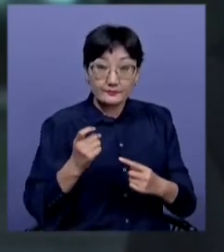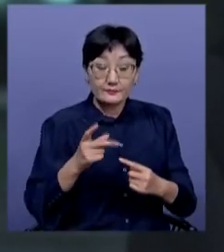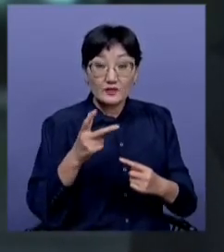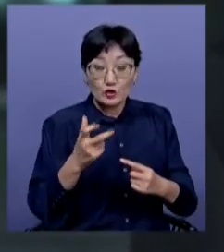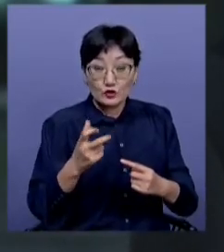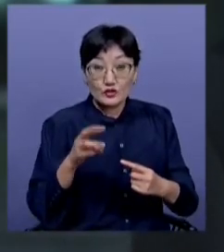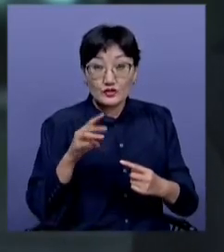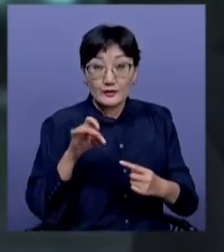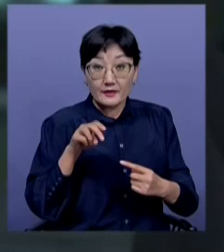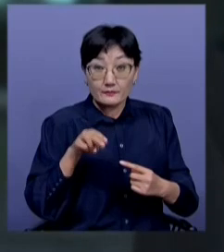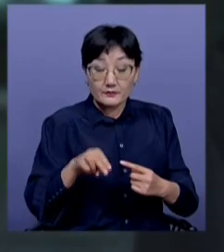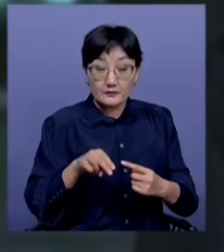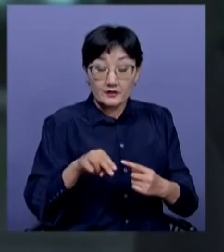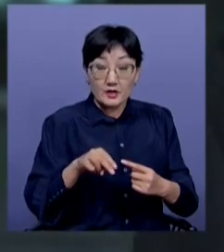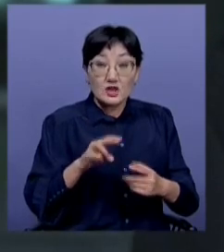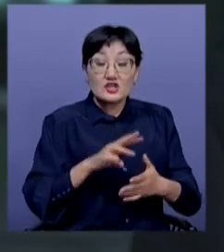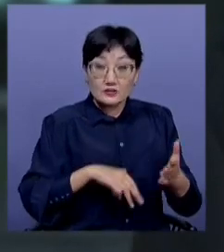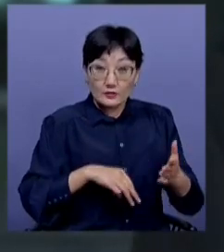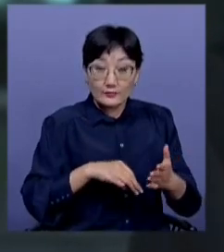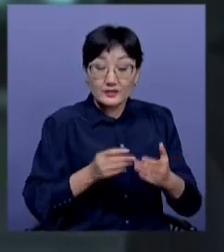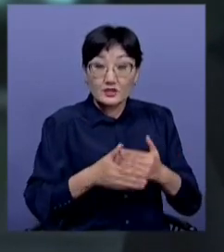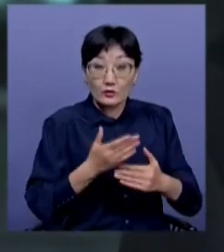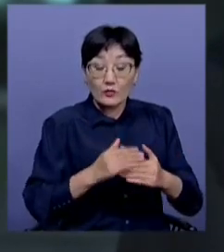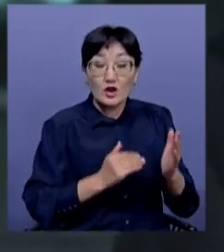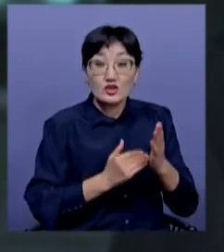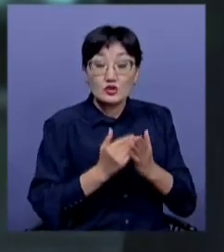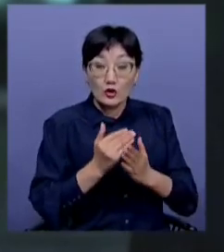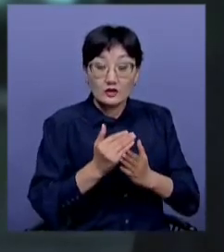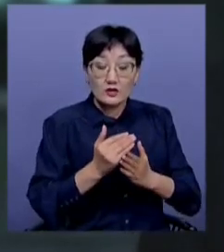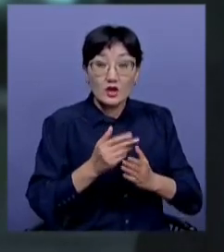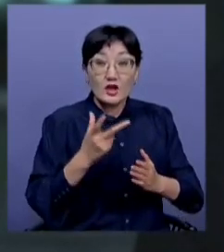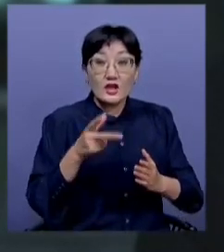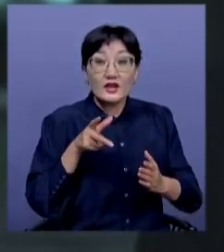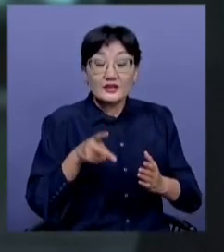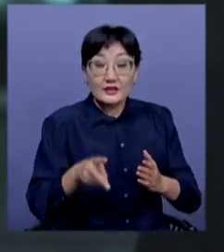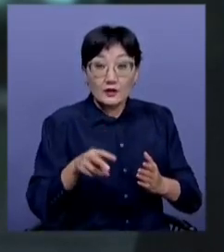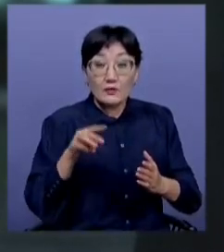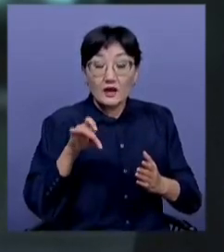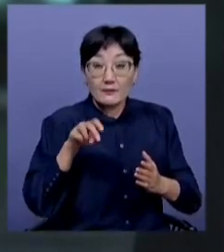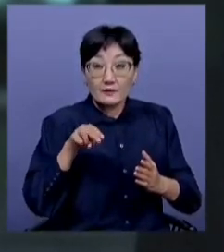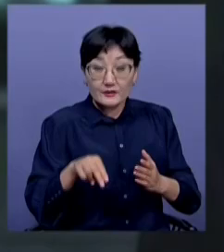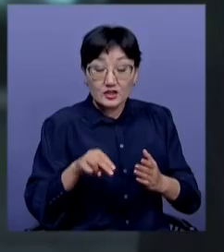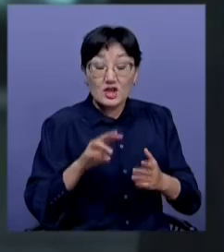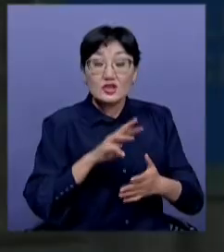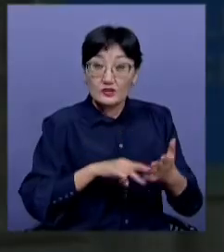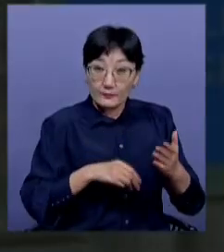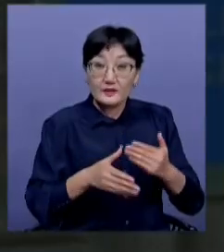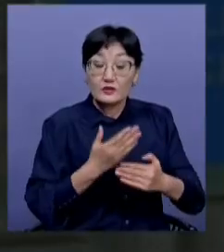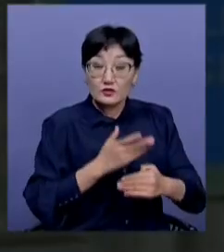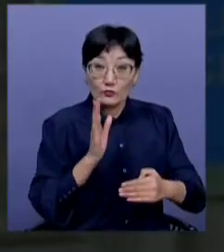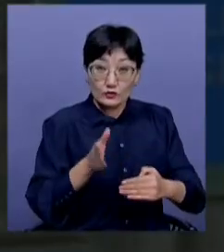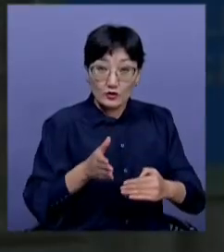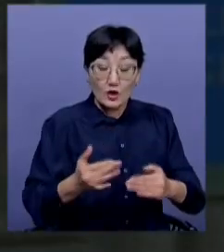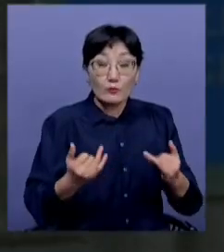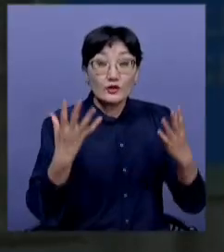300 айлық есептік айыппұл, ал жоғары ол 2000 айлық есептік көрсеткіште айыппұл салынады. Айта